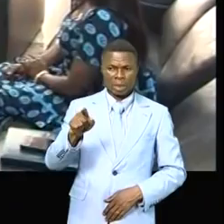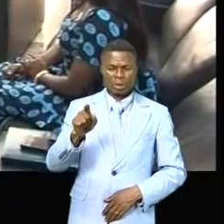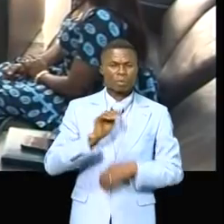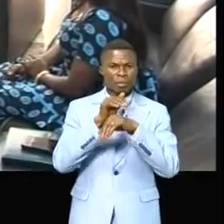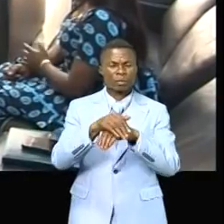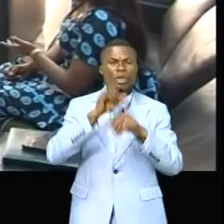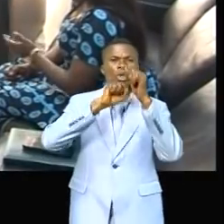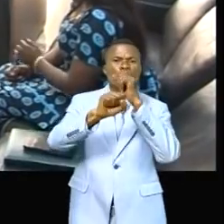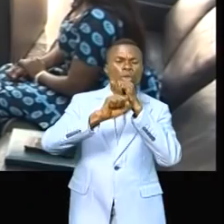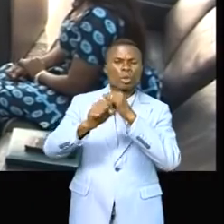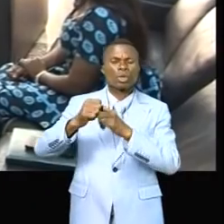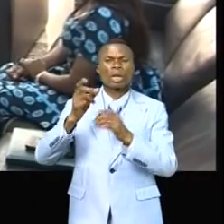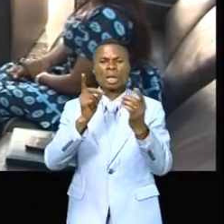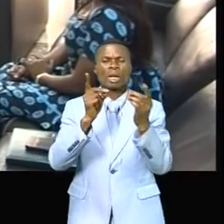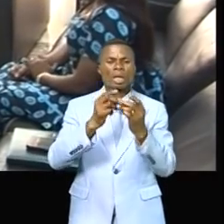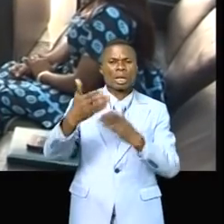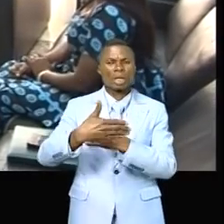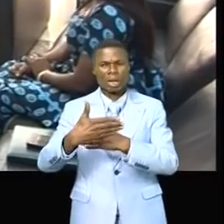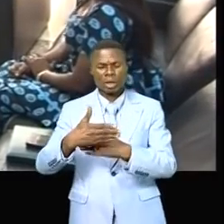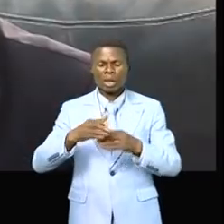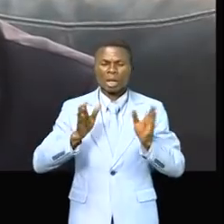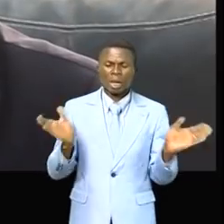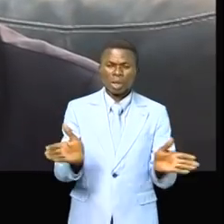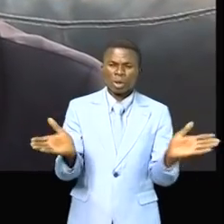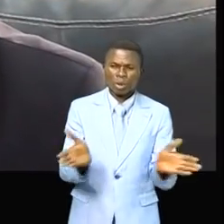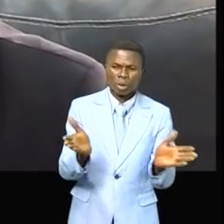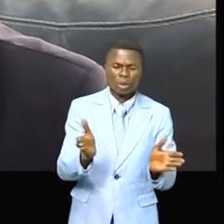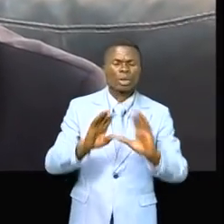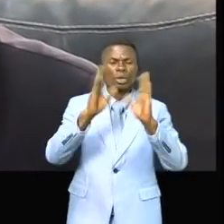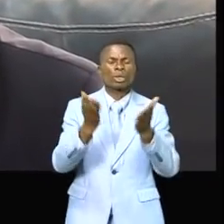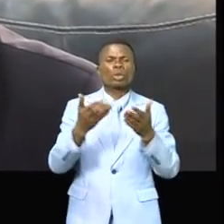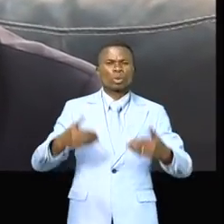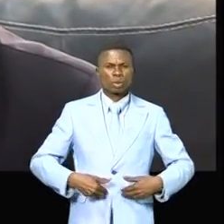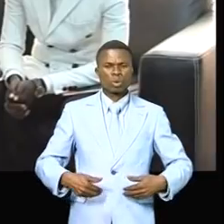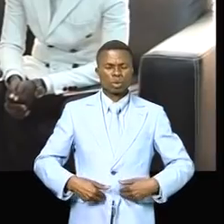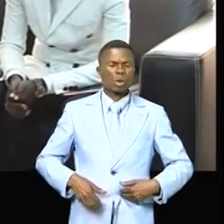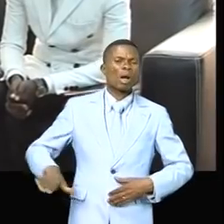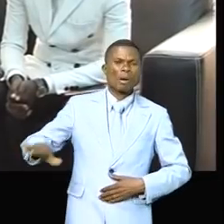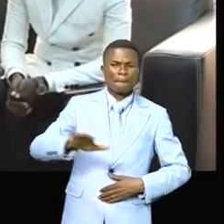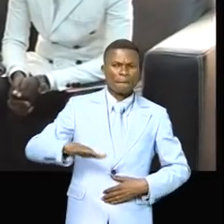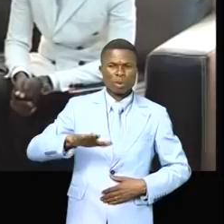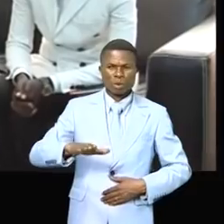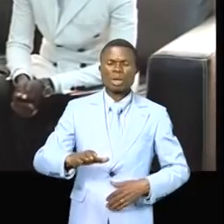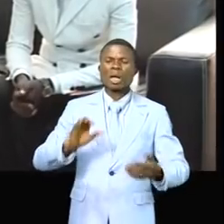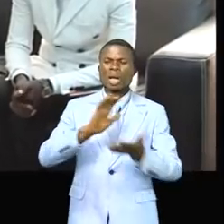une campagne de proximité pour éveiller les consciences et interpeller la jeunesse de tous bords à se souder les coudes en vue de...